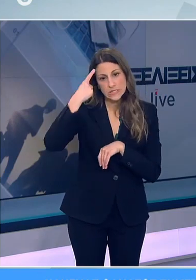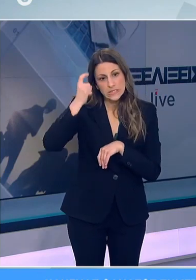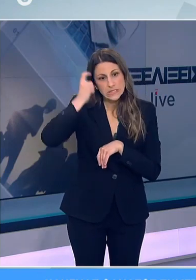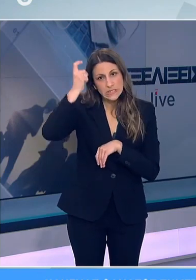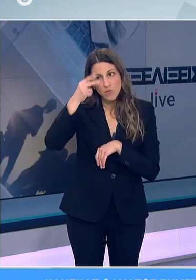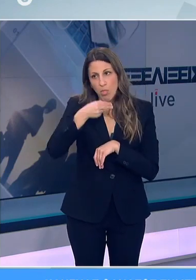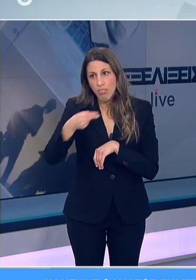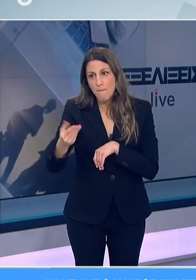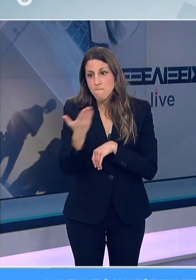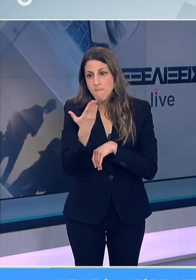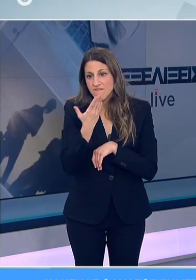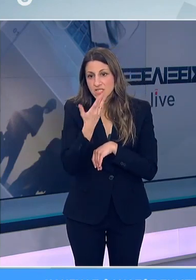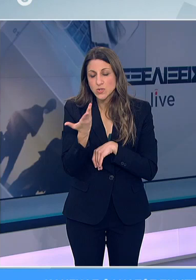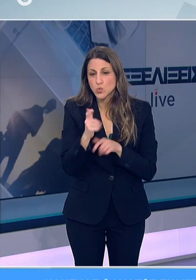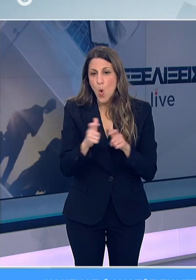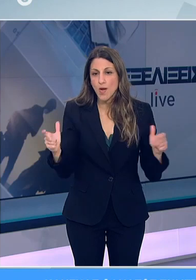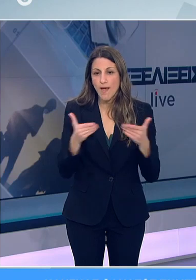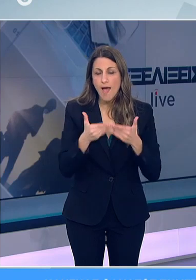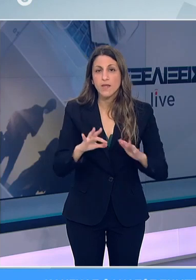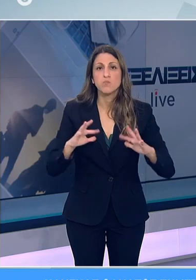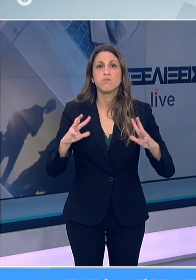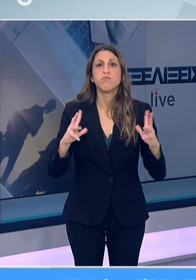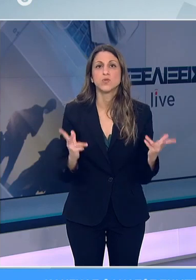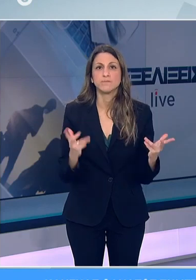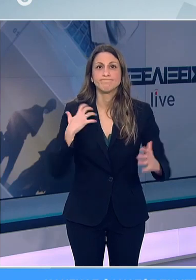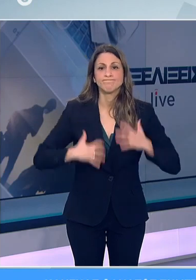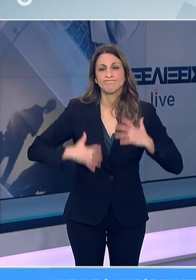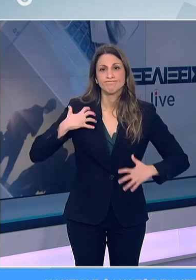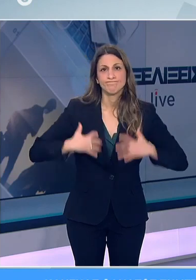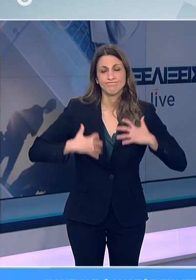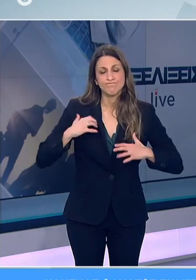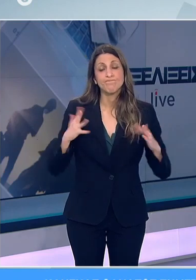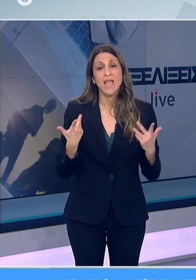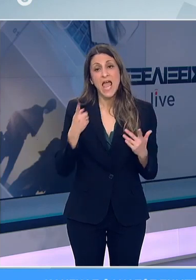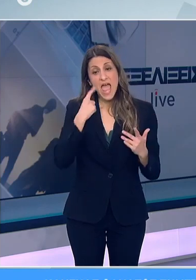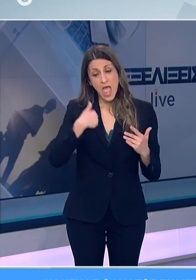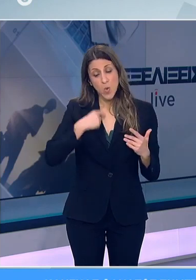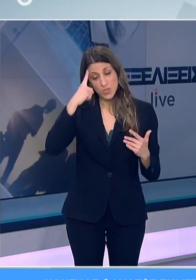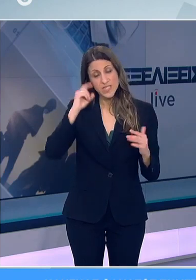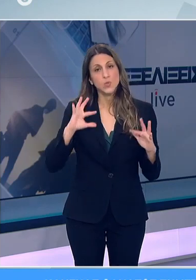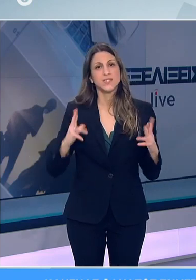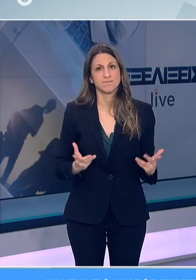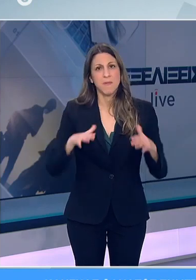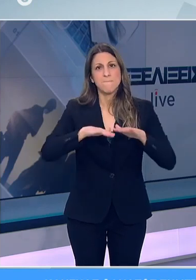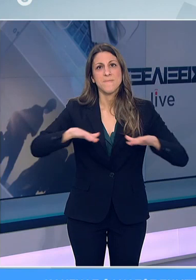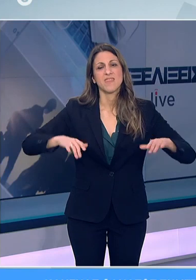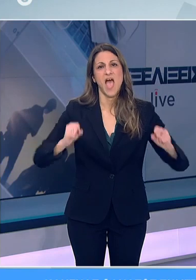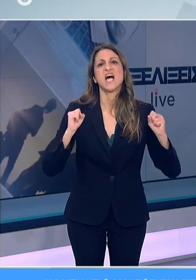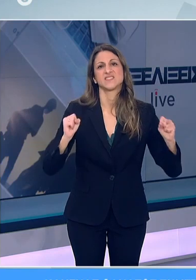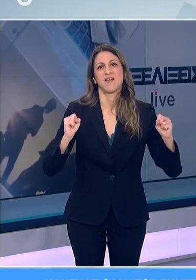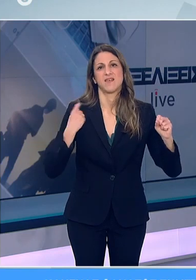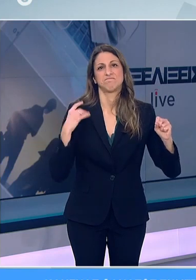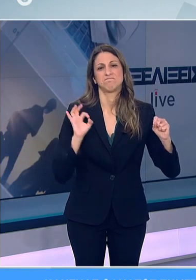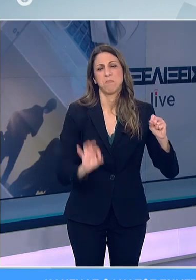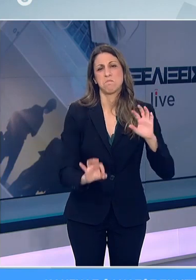ότι απασχολεί πάρα πολύ κόσμο. Είναι σαφές εμένα ότι τα παιδιά κινδυνεύουν λιγότερο.